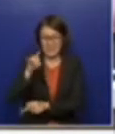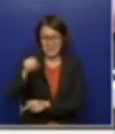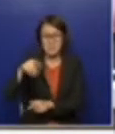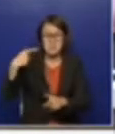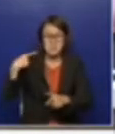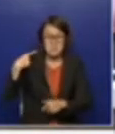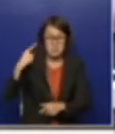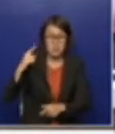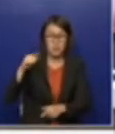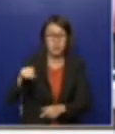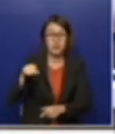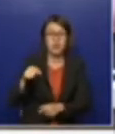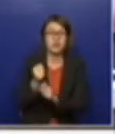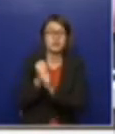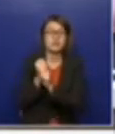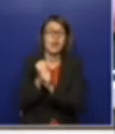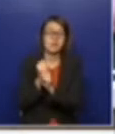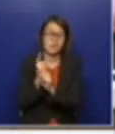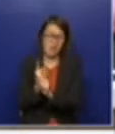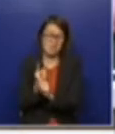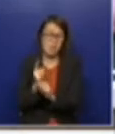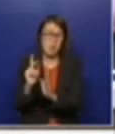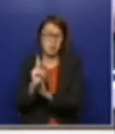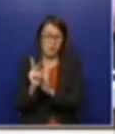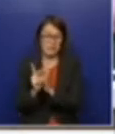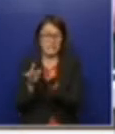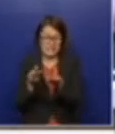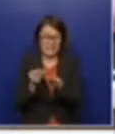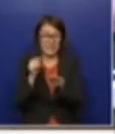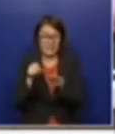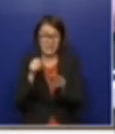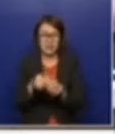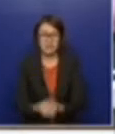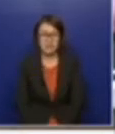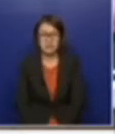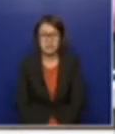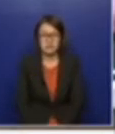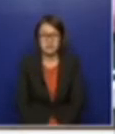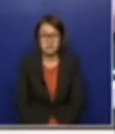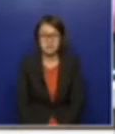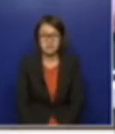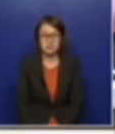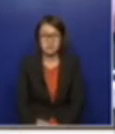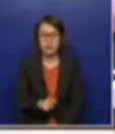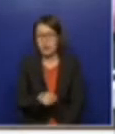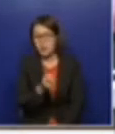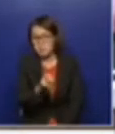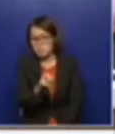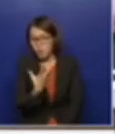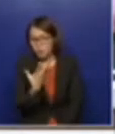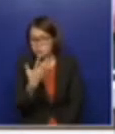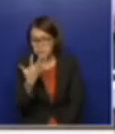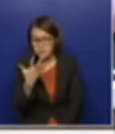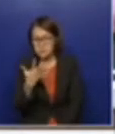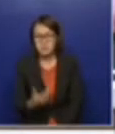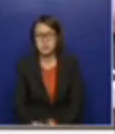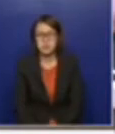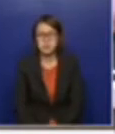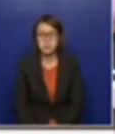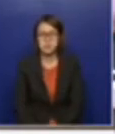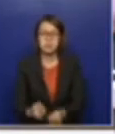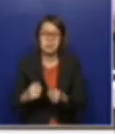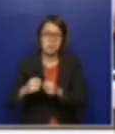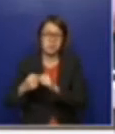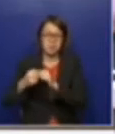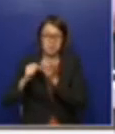ดขึ้นตามประมวลกฎหมายที่ดินเพราะฉะนั้นการที่ท่านไม่ได้กล่าวถึงการแก้ไขปัญห